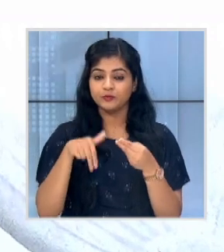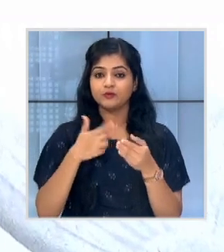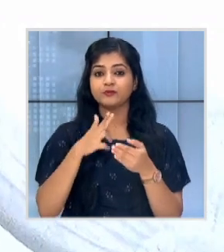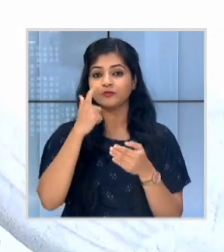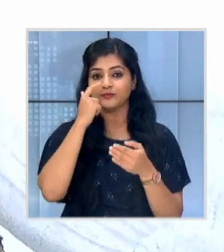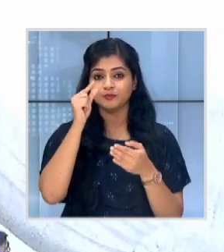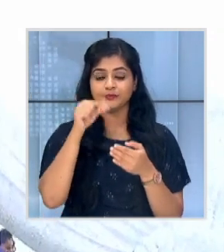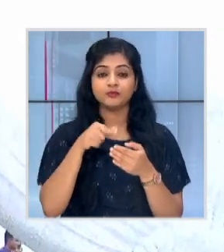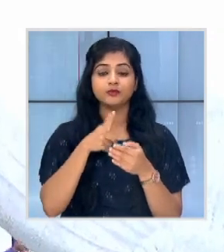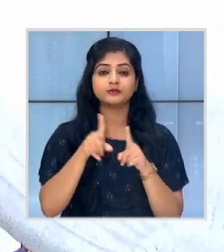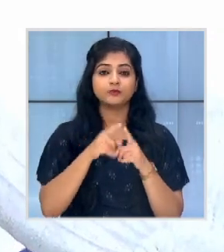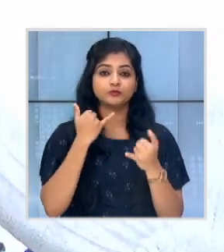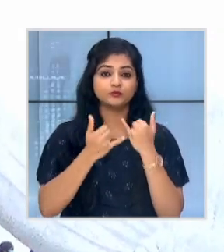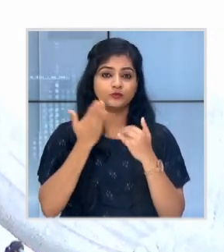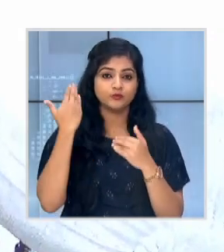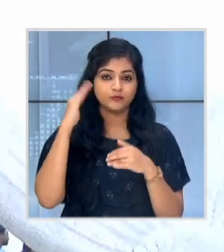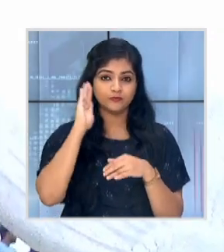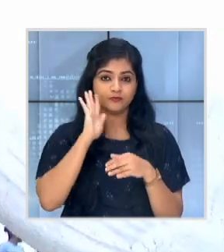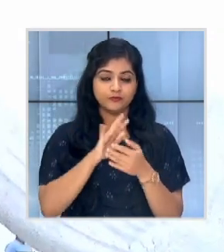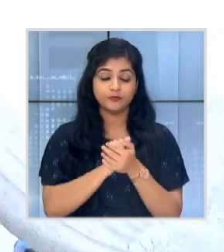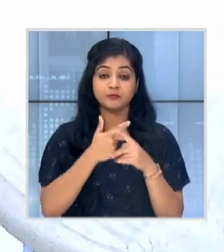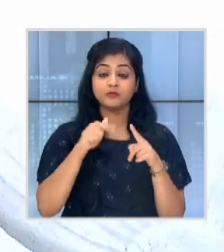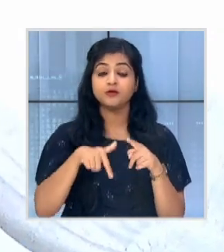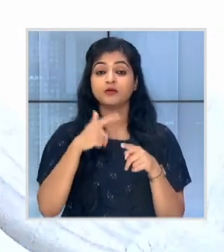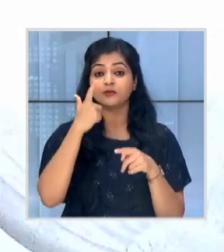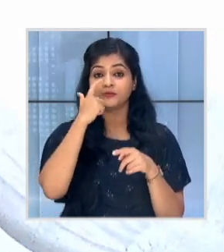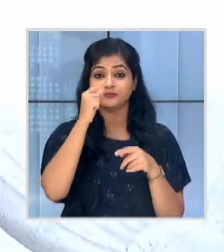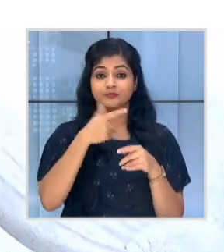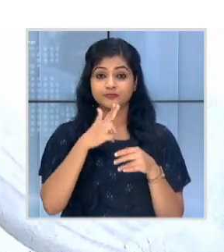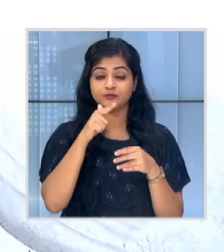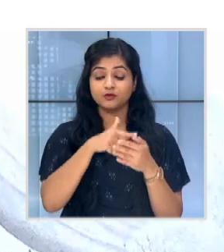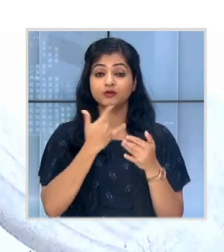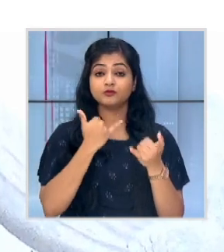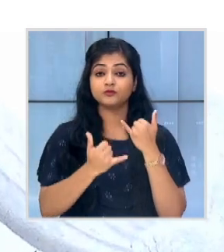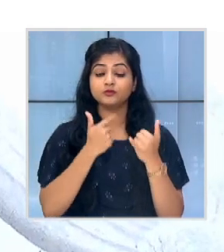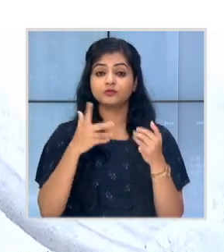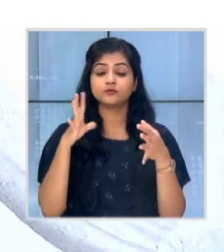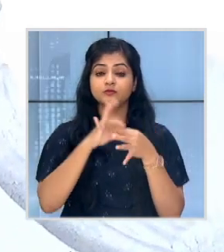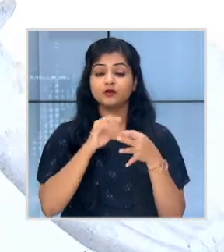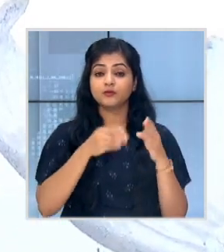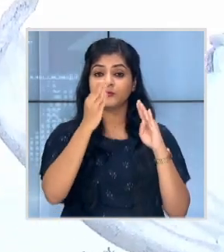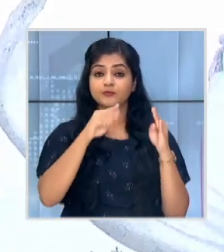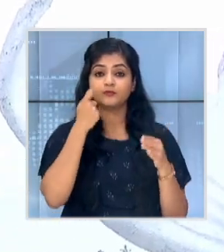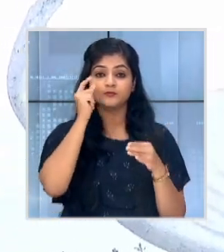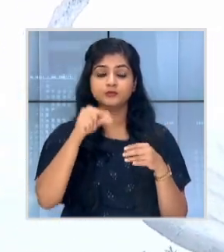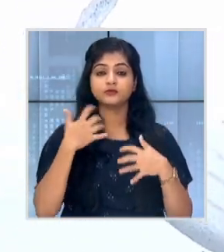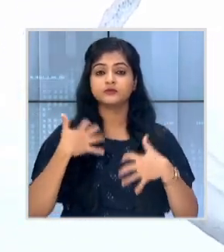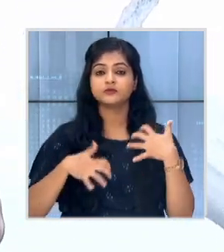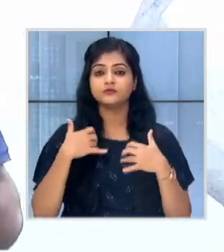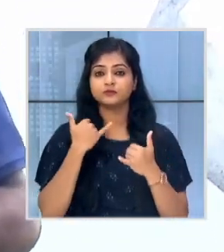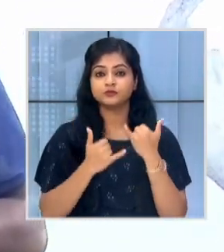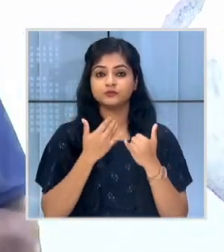ഈ മത്സ്യകന്യകയ്ക്ക് പറയാനുണ്ടാവുക തൻ്റെ സൃഷ്ടിക്ക് ഇടം നൽകിയ അല്ലെങ്കിൽ തൻ്റെ സൃഷ്ടി നടത്തിയ ഒരു ശില്പിയുടെ ദുരിത കഥയാണ്. ഈ